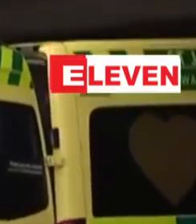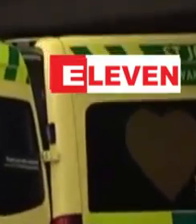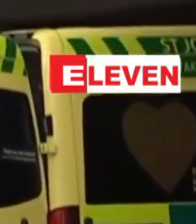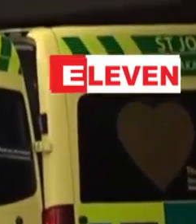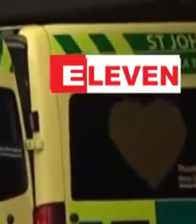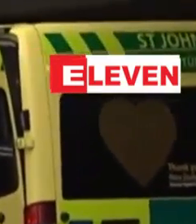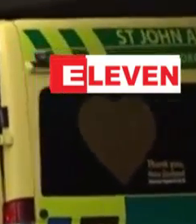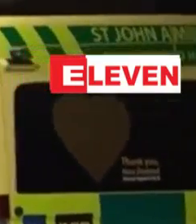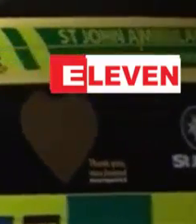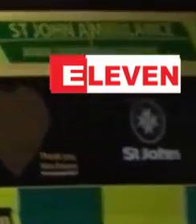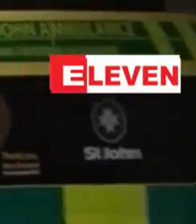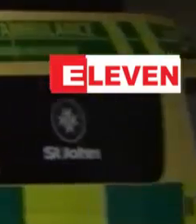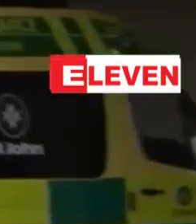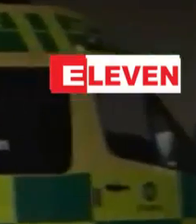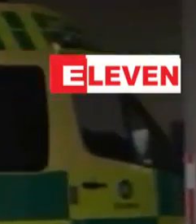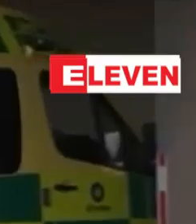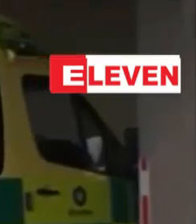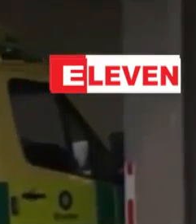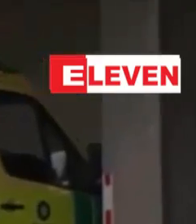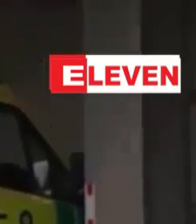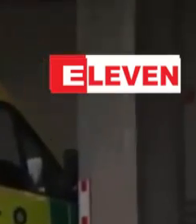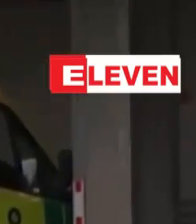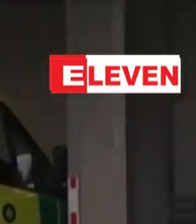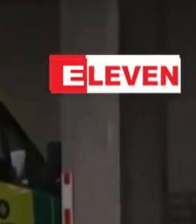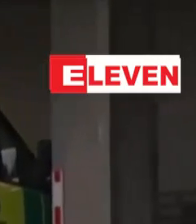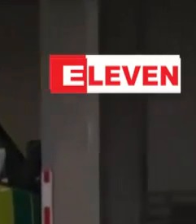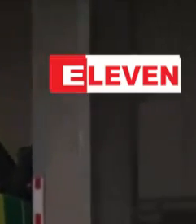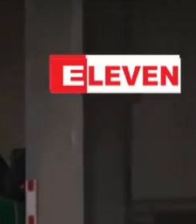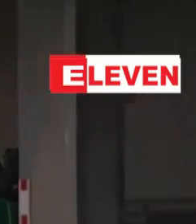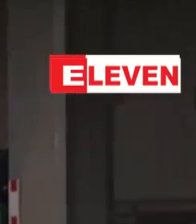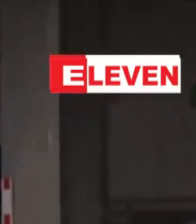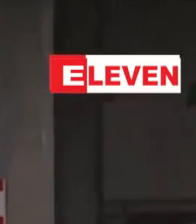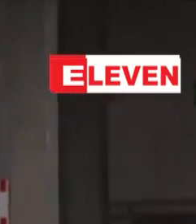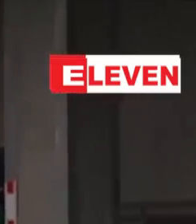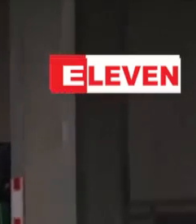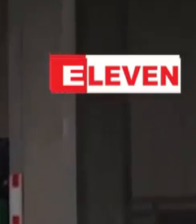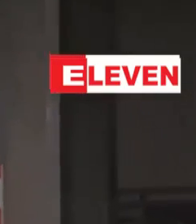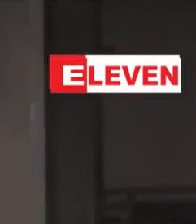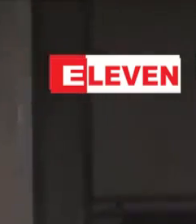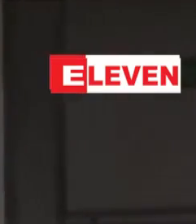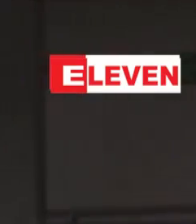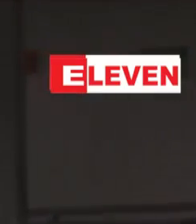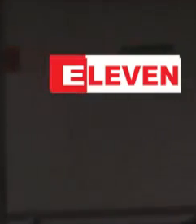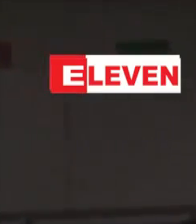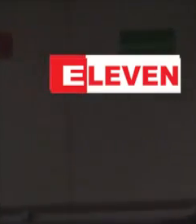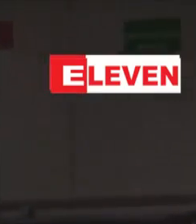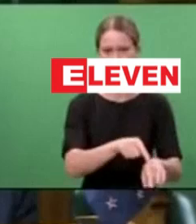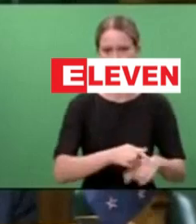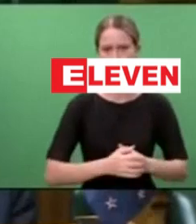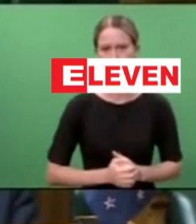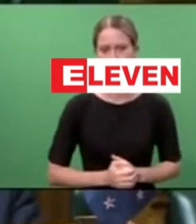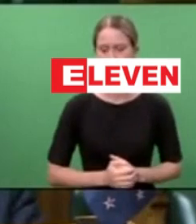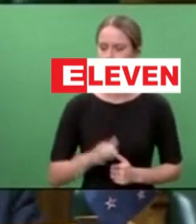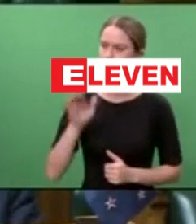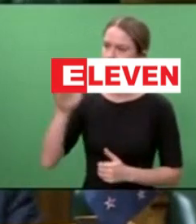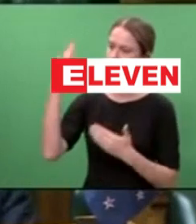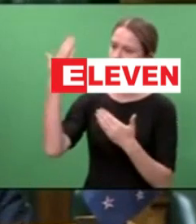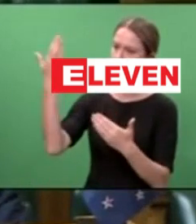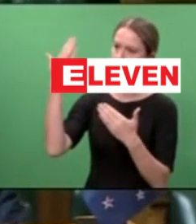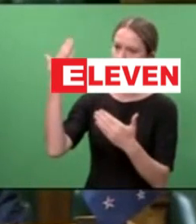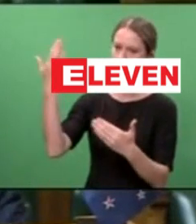ပြုပြင်ပြောင်းလဲသွားမယ်လို့ကြေညာခဲ့ပြီးတနက်သမားကသူ့ရဲ့ပြစ်ခတ်မှုကို Facebook ကနေ live လွှင့်ပြခဲ့မှုနဲ့ပတ်သက်လို့ social media